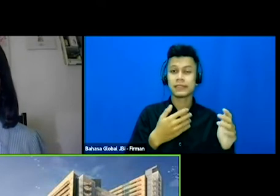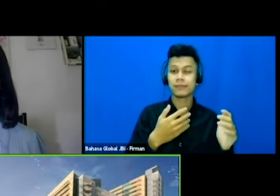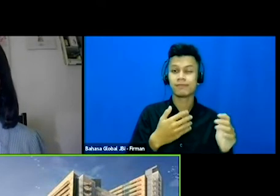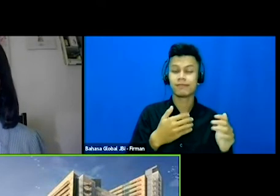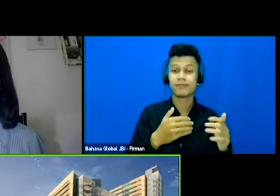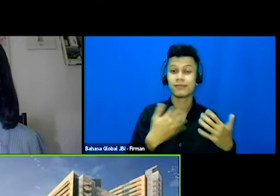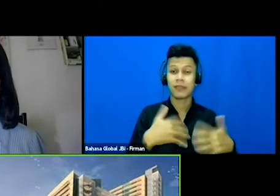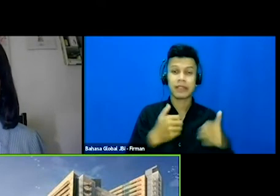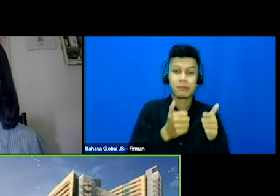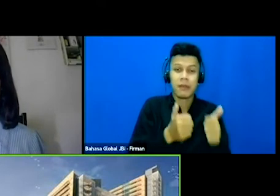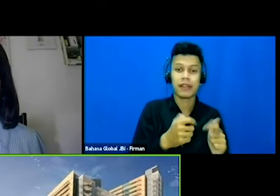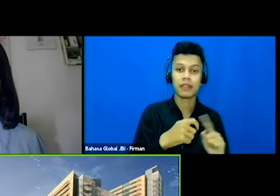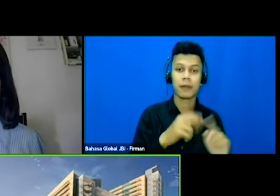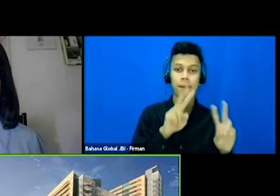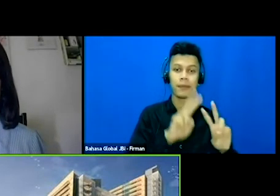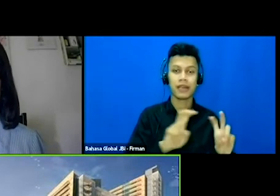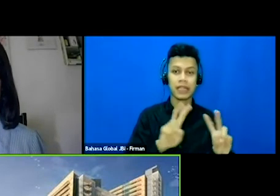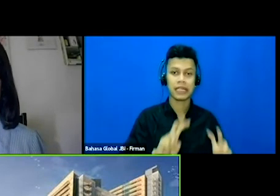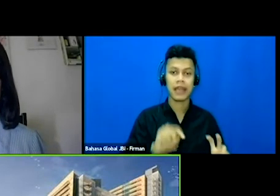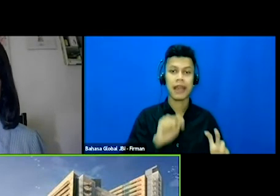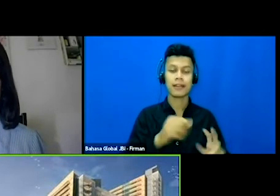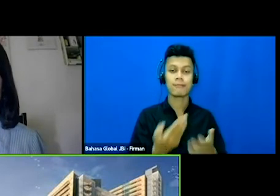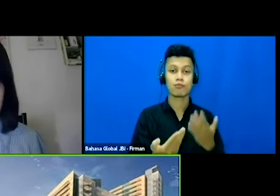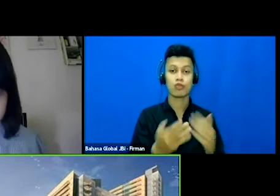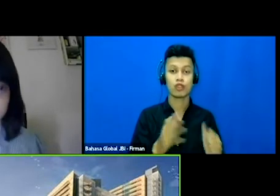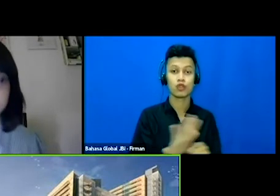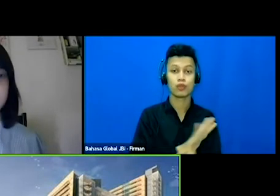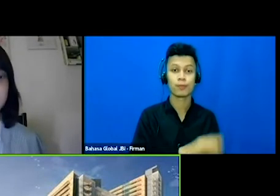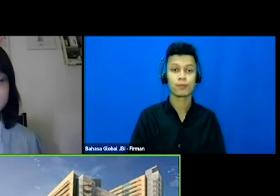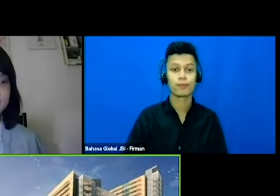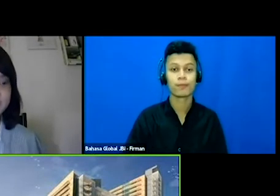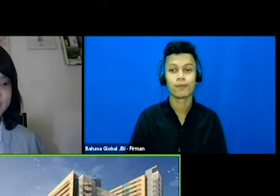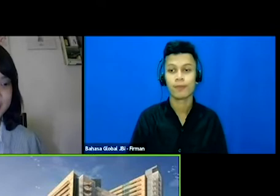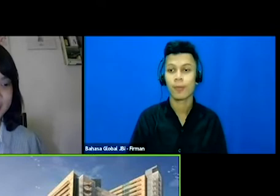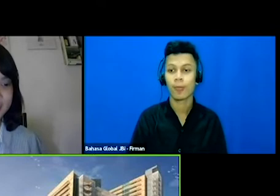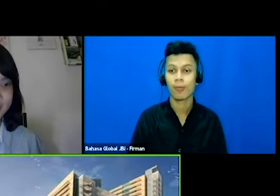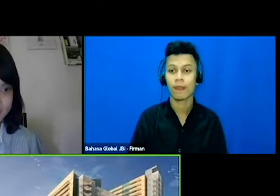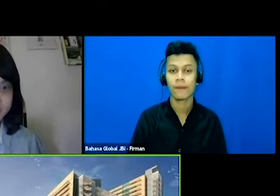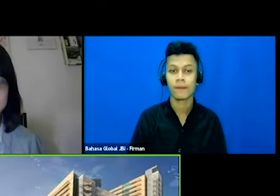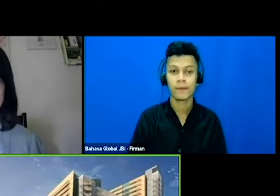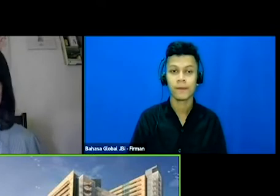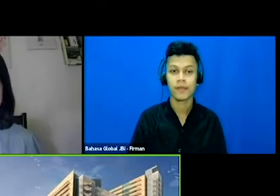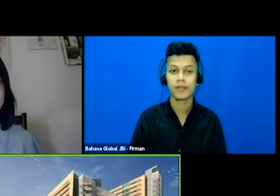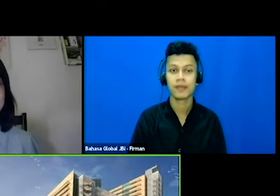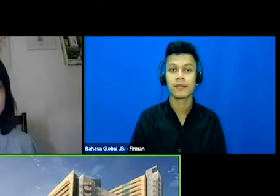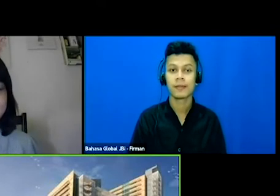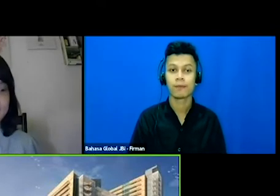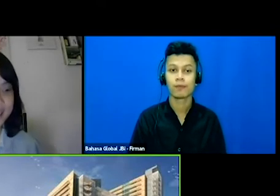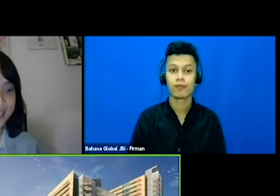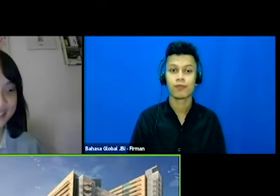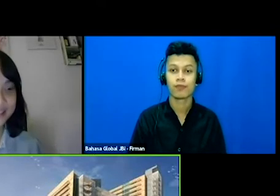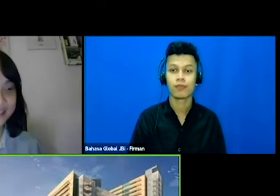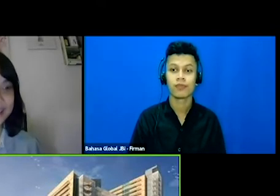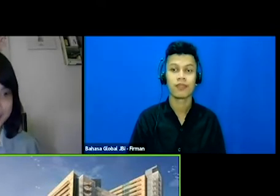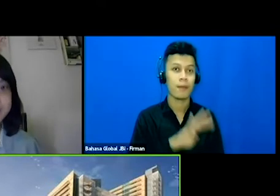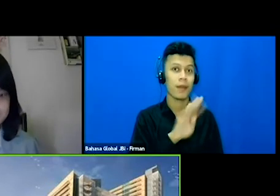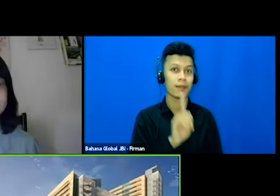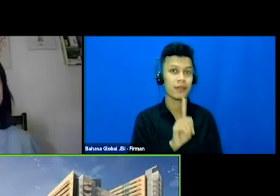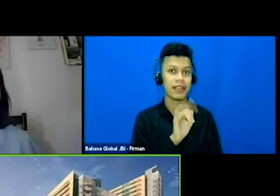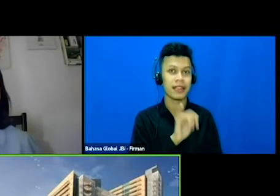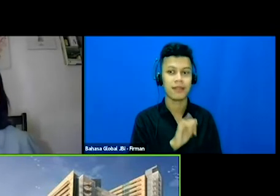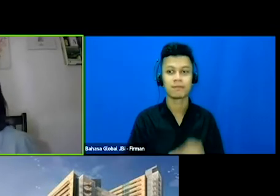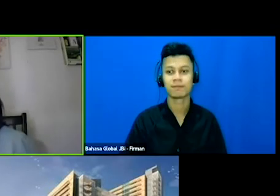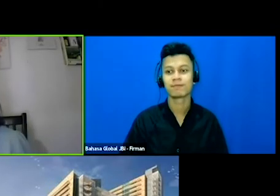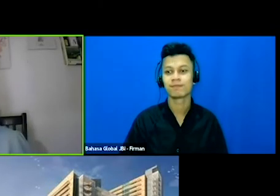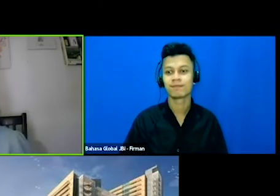saya kira demikian mbak Riri Makasih empat menit ya